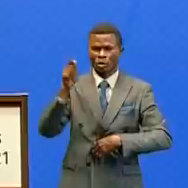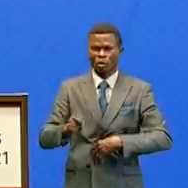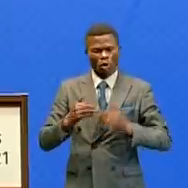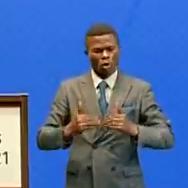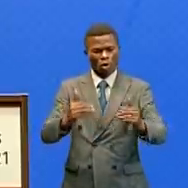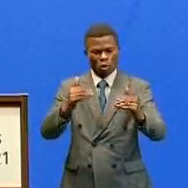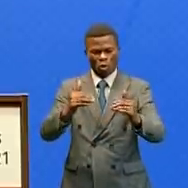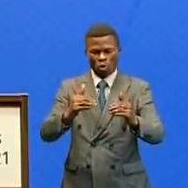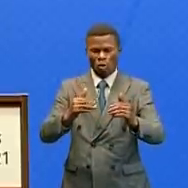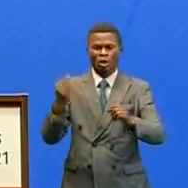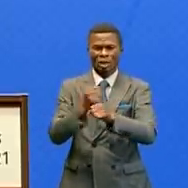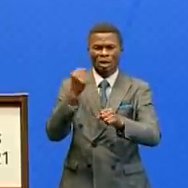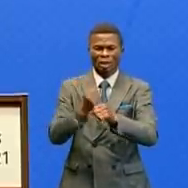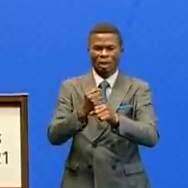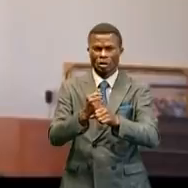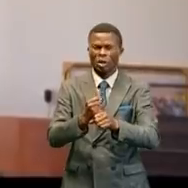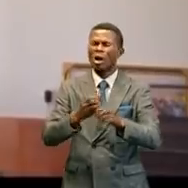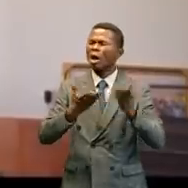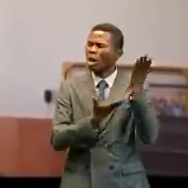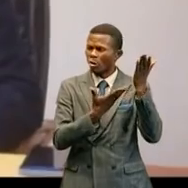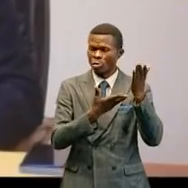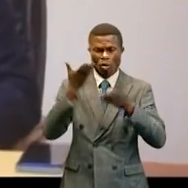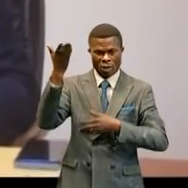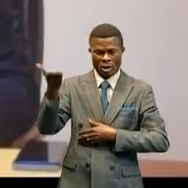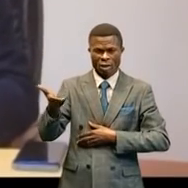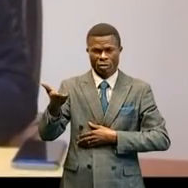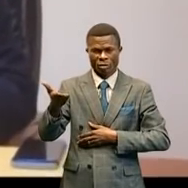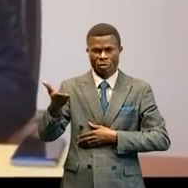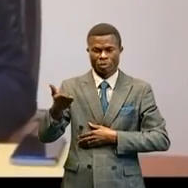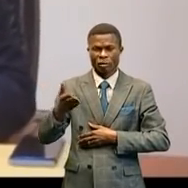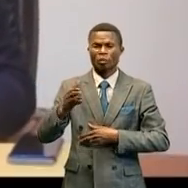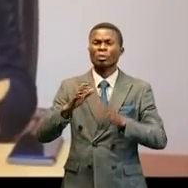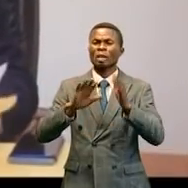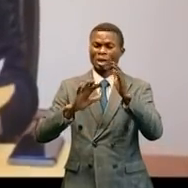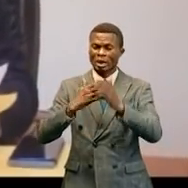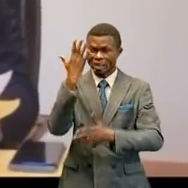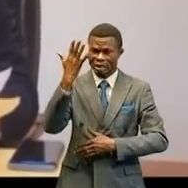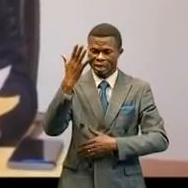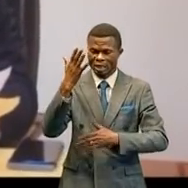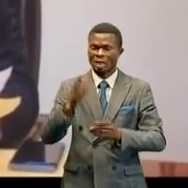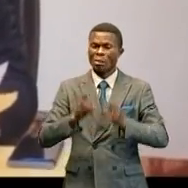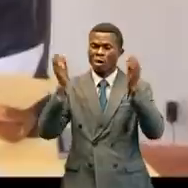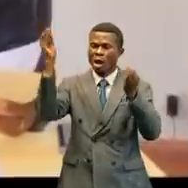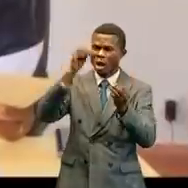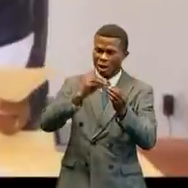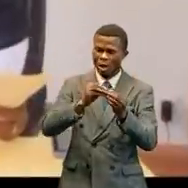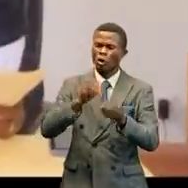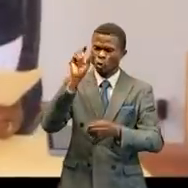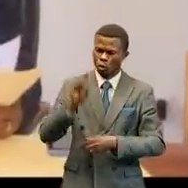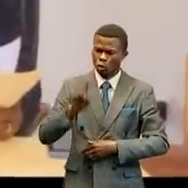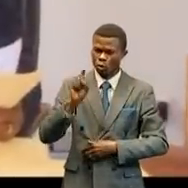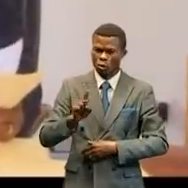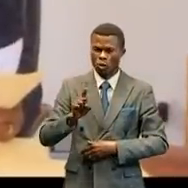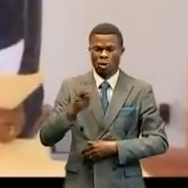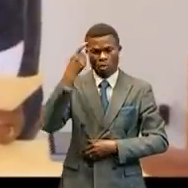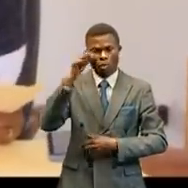poursuivre avec les opérations de grande envergure sur terrain. Une cinquième prorogation de l'état de siège s'impose, compte